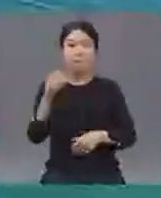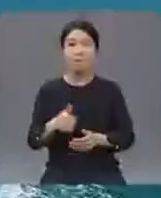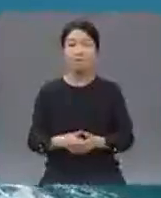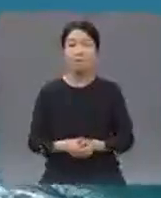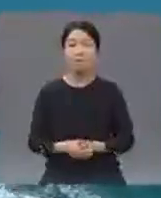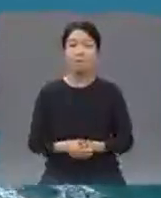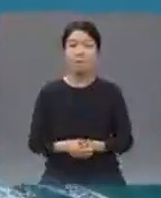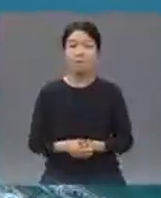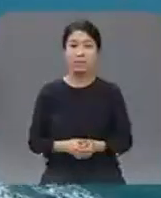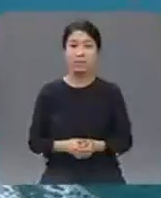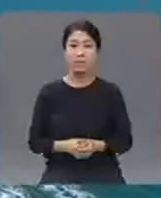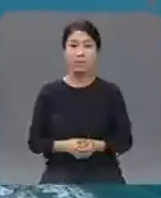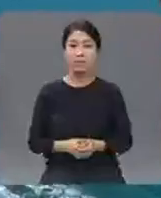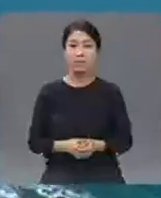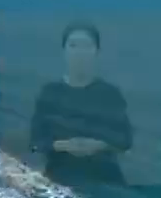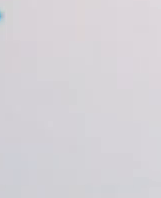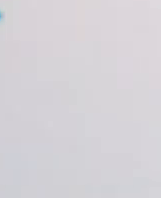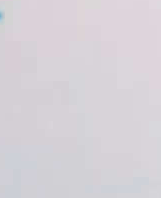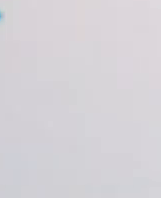있습니다